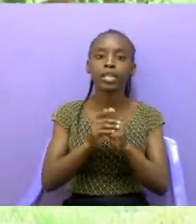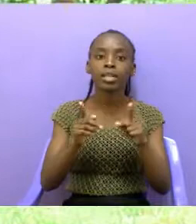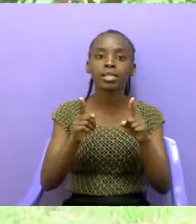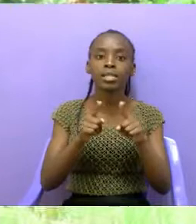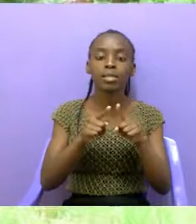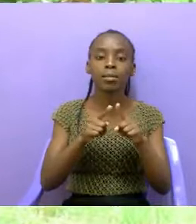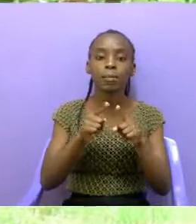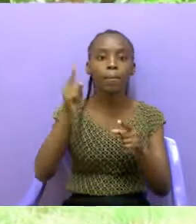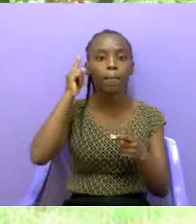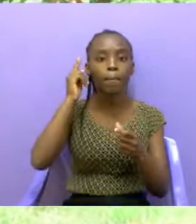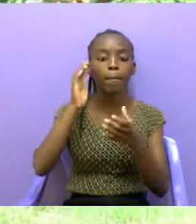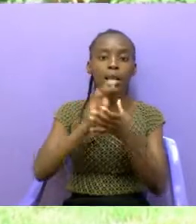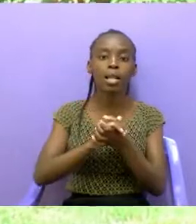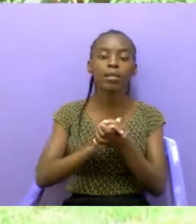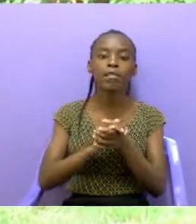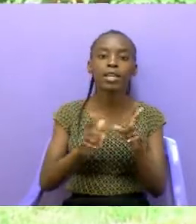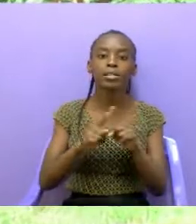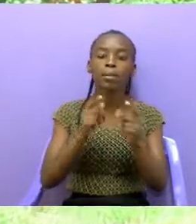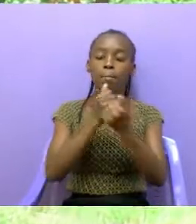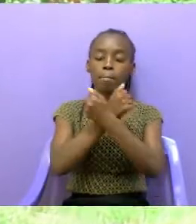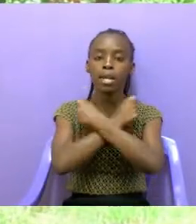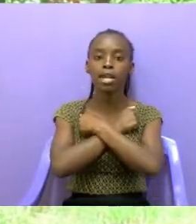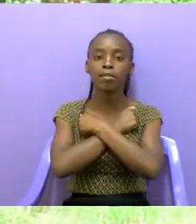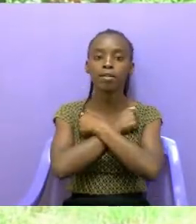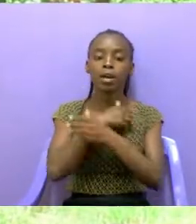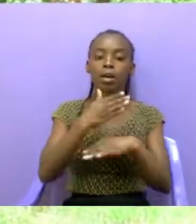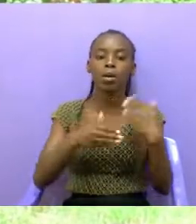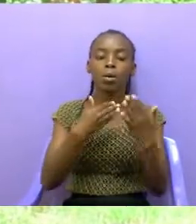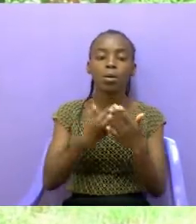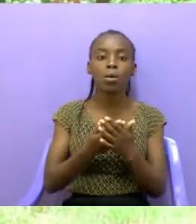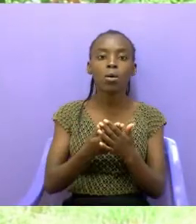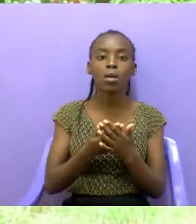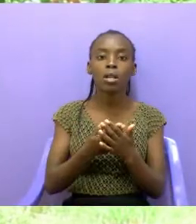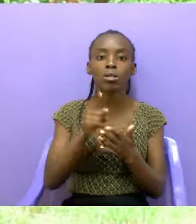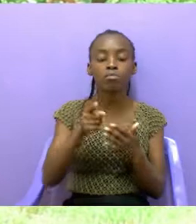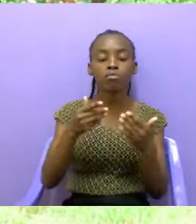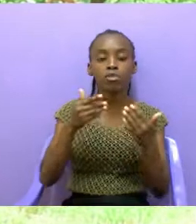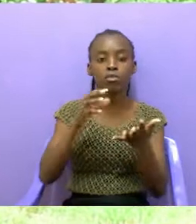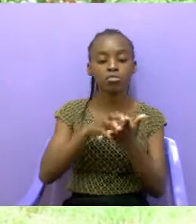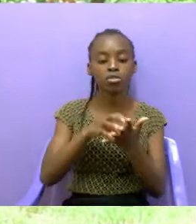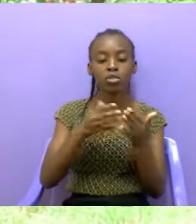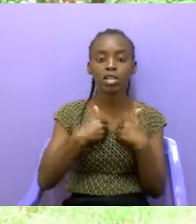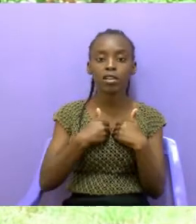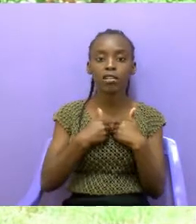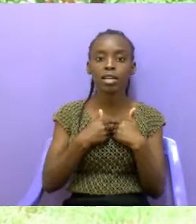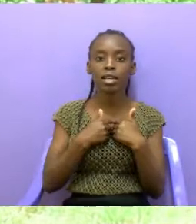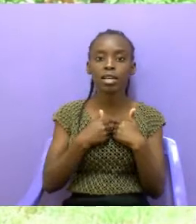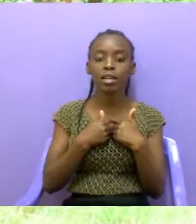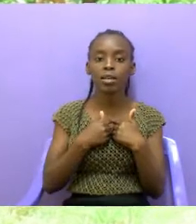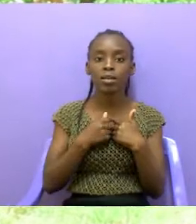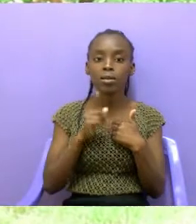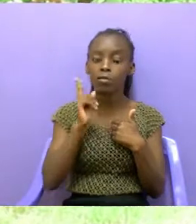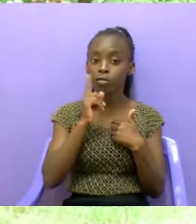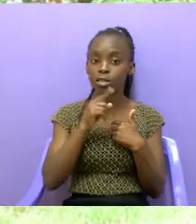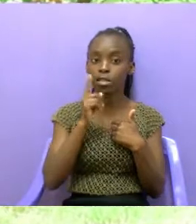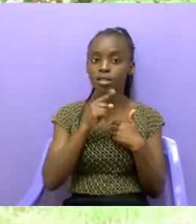vile ulikuwa na upendo. Ile mambo yamekupata ni ya muda tu. Will soon come to an end.